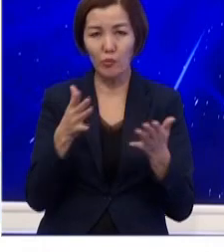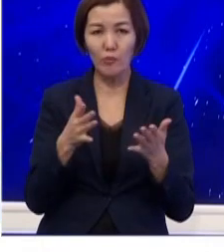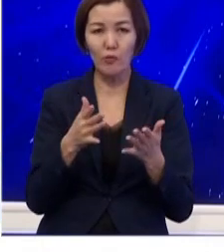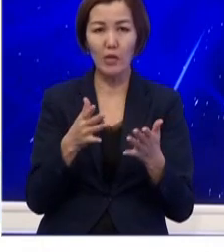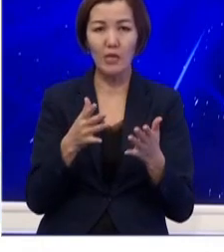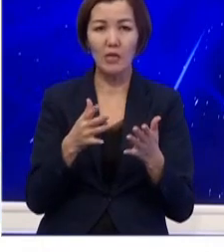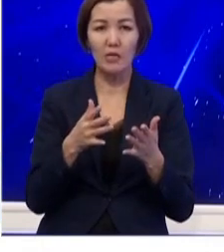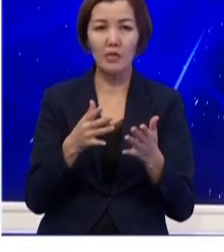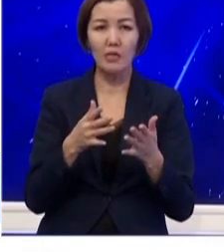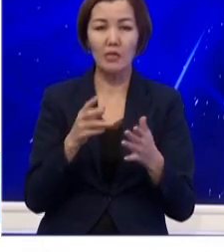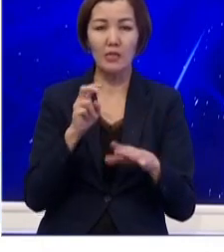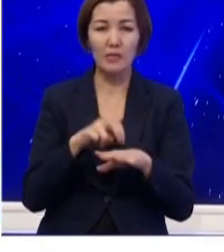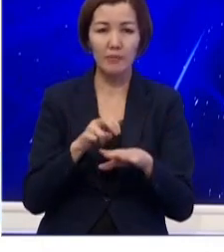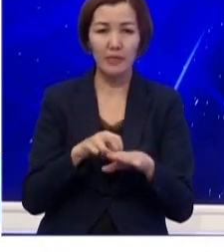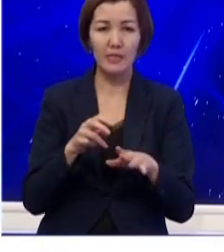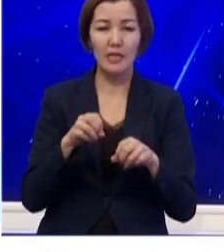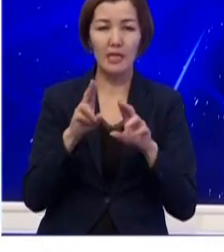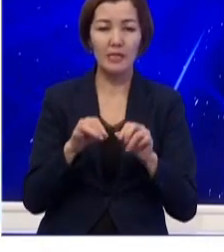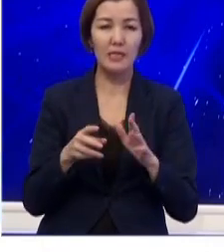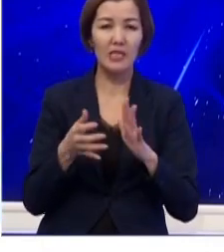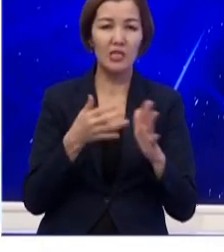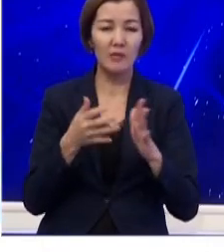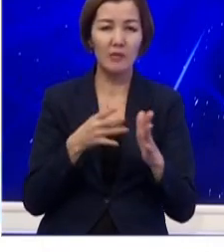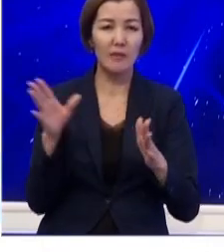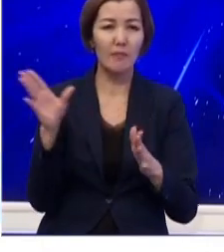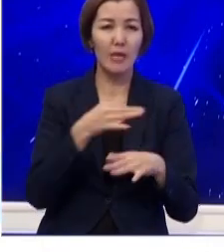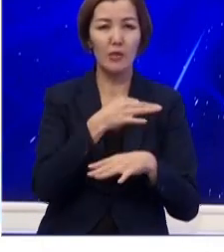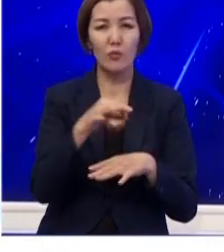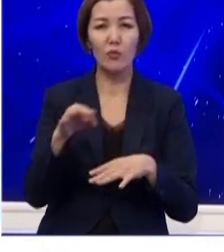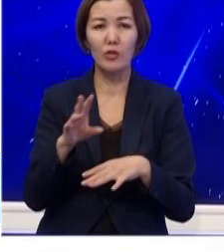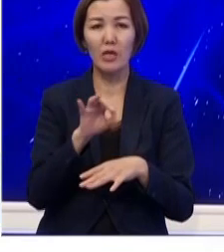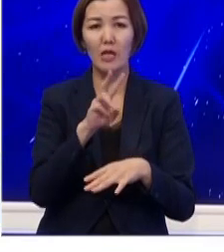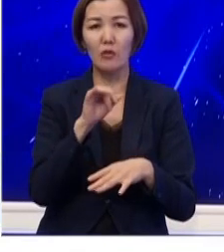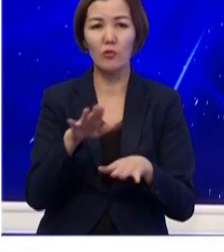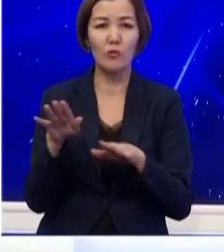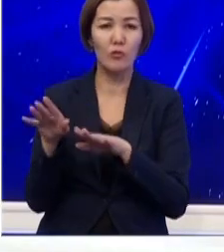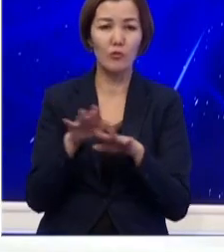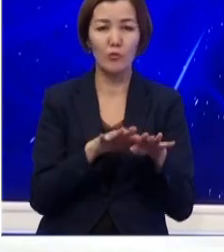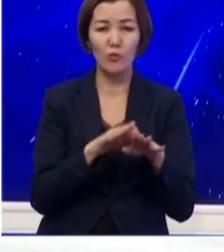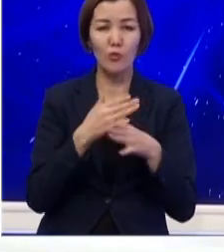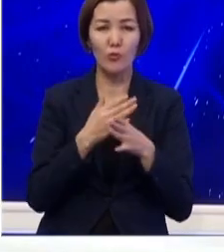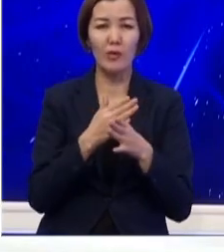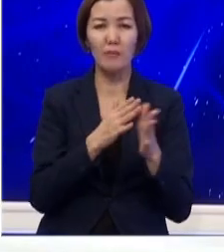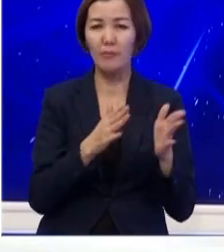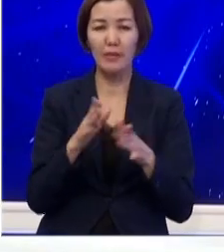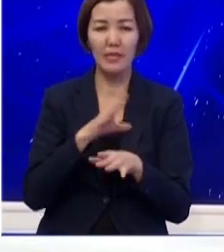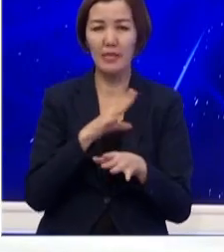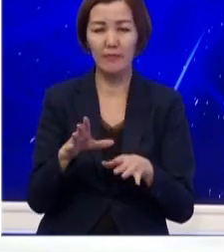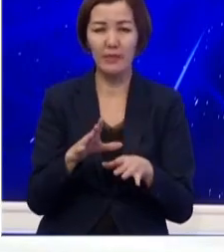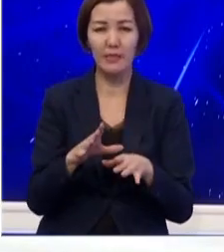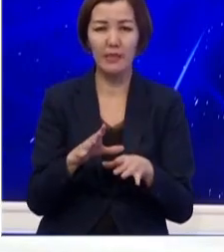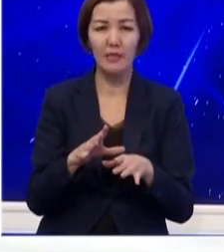кадр мәселесіне байланысты барлық өңірлерде онкологиялық көмек бірдей және жүйелі емес. Қолданыстағы сәулелік